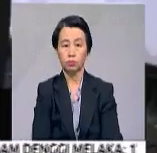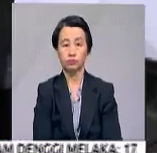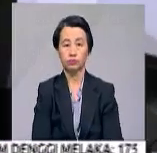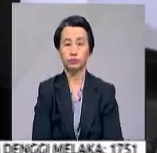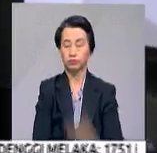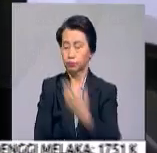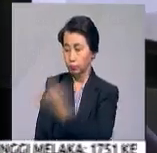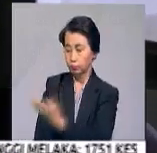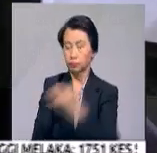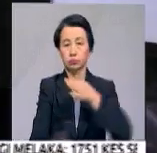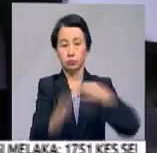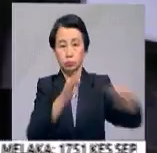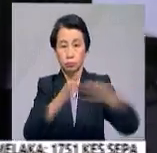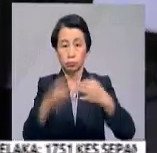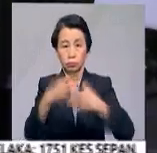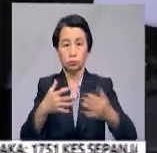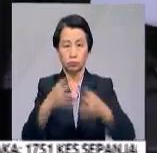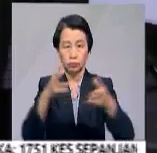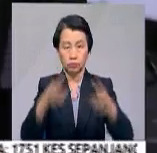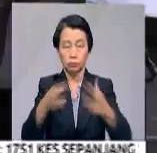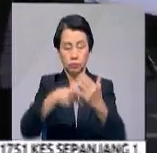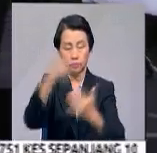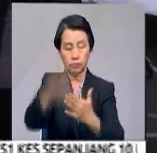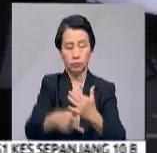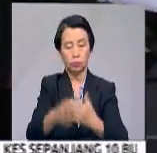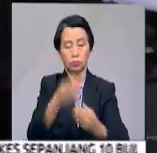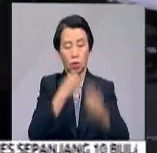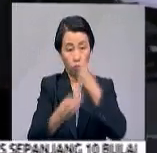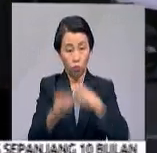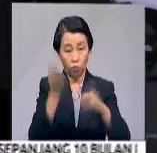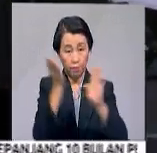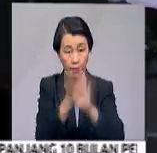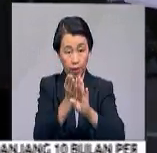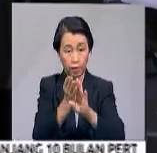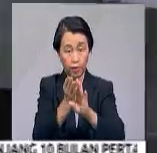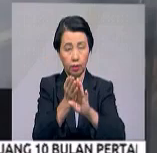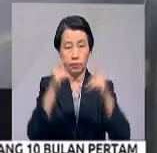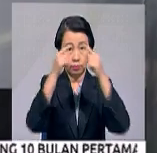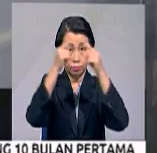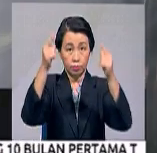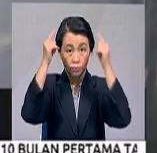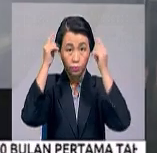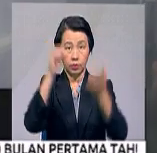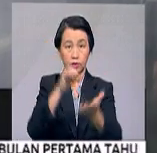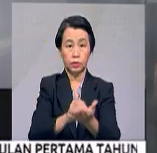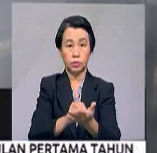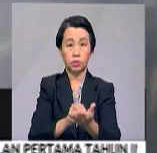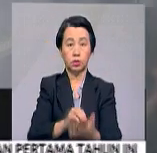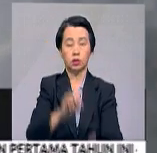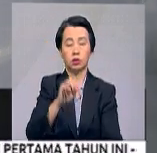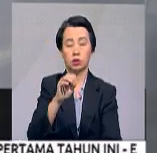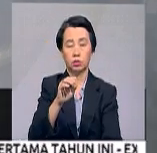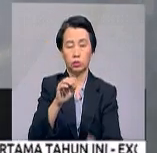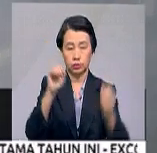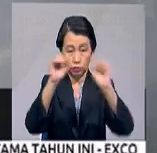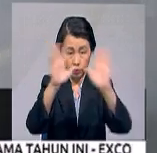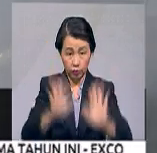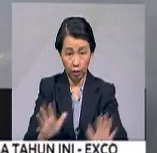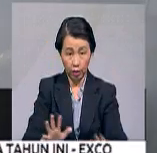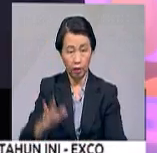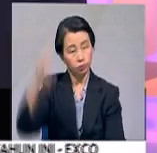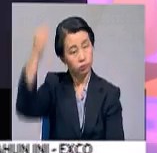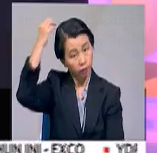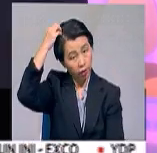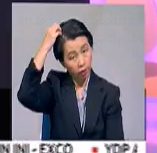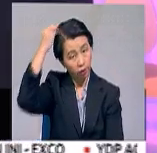Beliau menjelaskannya selepas merasmikan program Food Bank Siswa di Universiti Teknologi Mara Shah Alam, Selangor. Dalam perkembangan